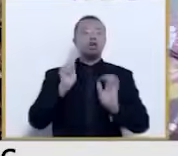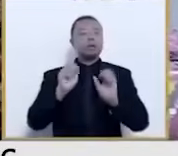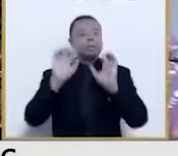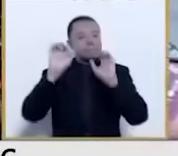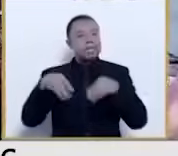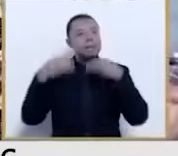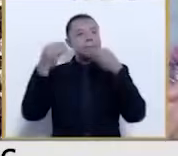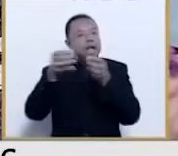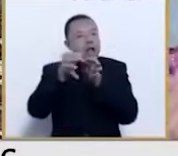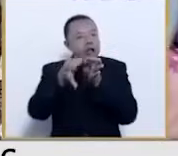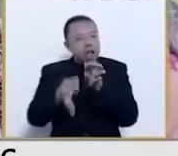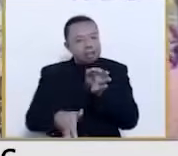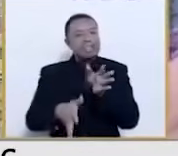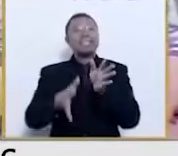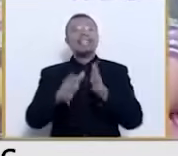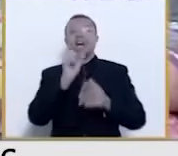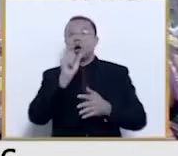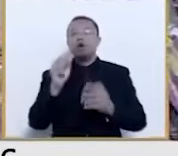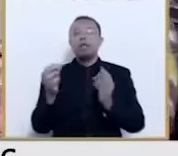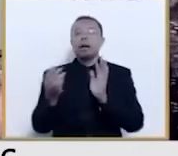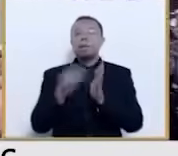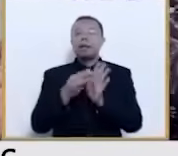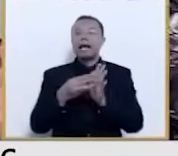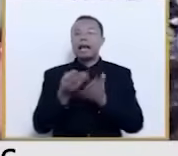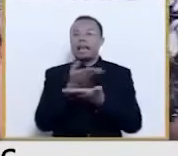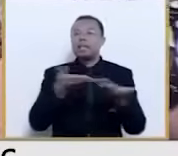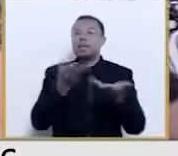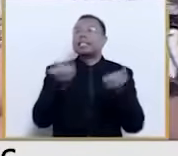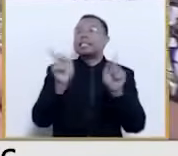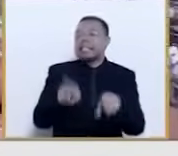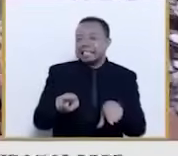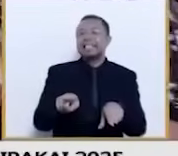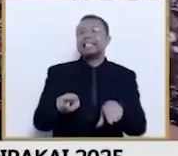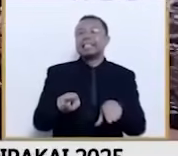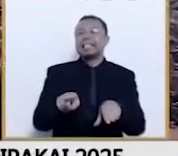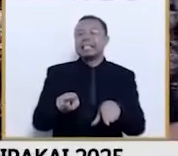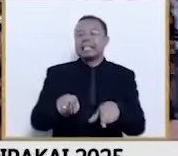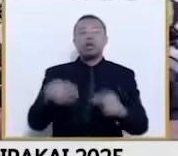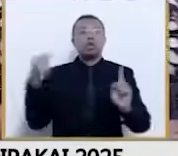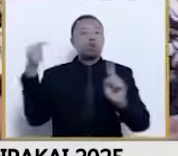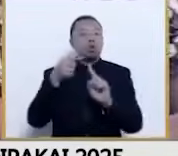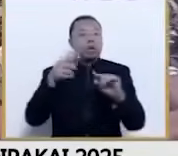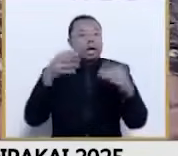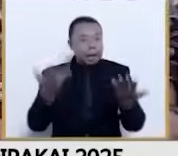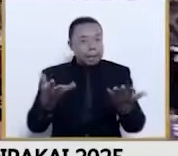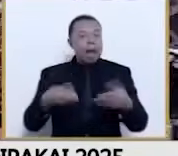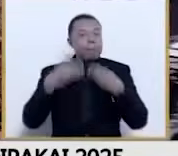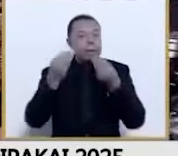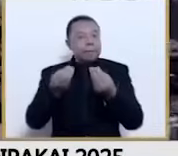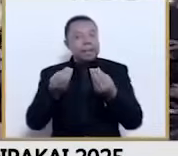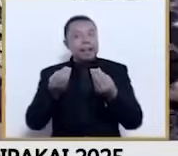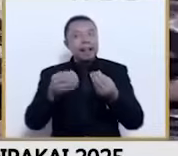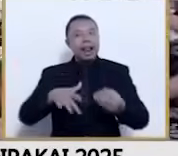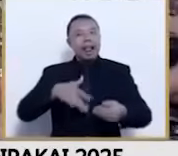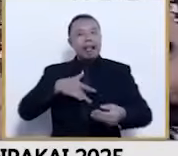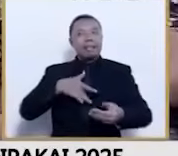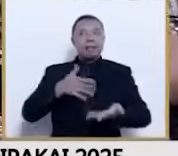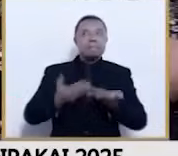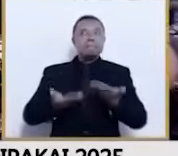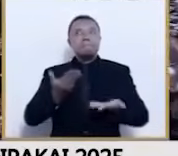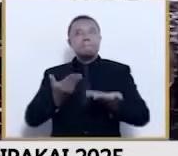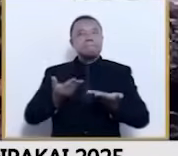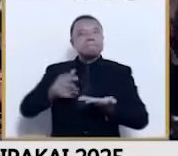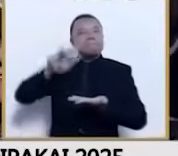dapat memberikan solusi terhadap persoalan-persoalan yang ada. Tujuannya tentu memberikan pertimbangan pemilih